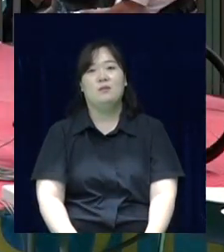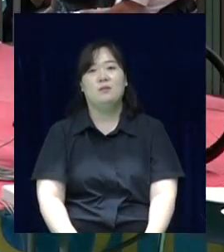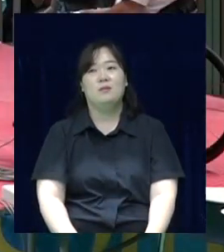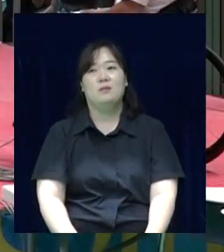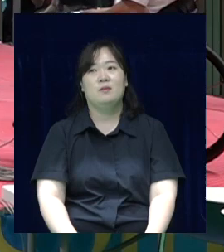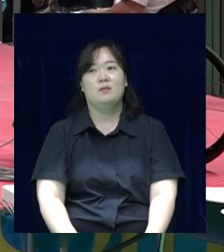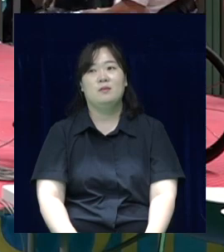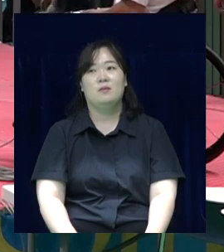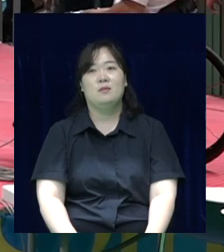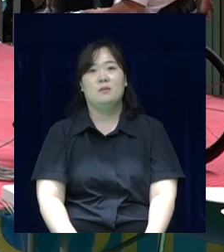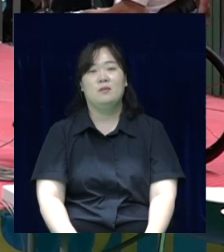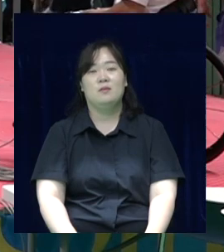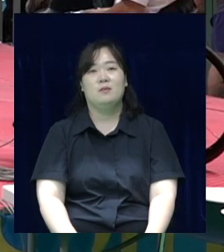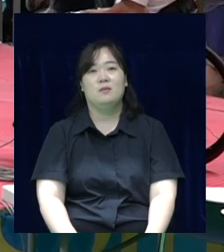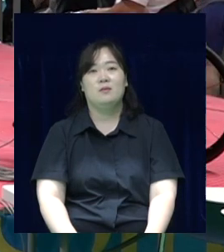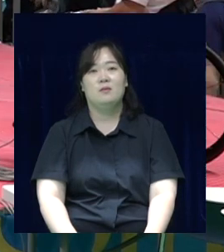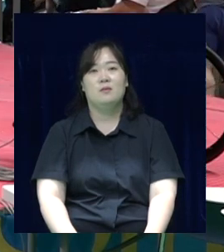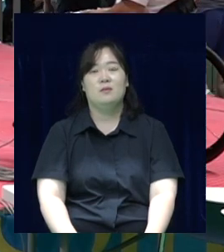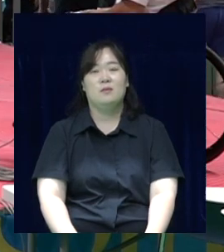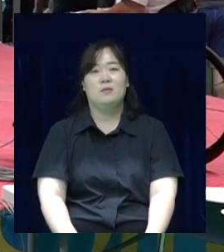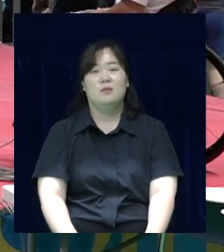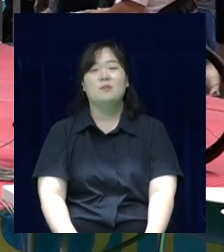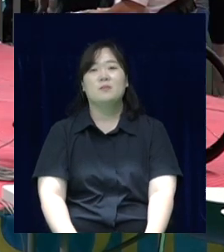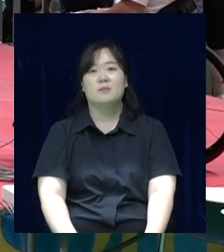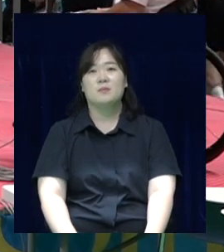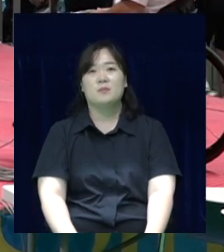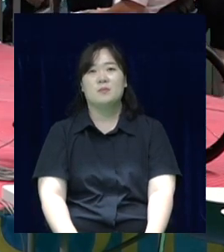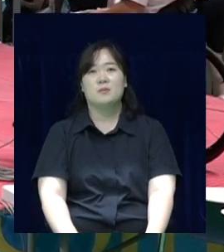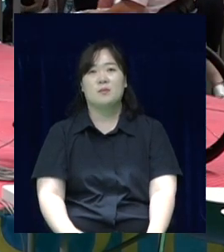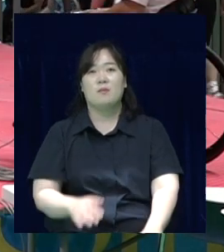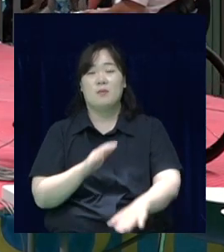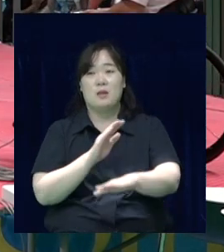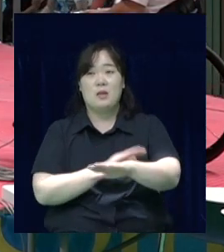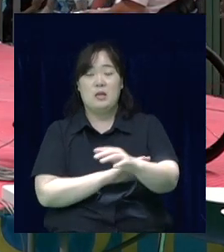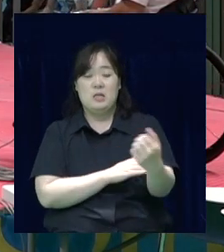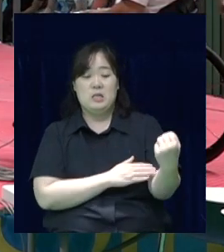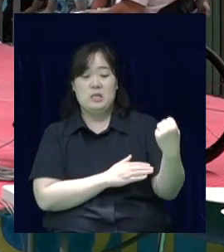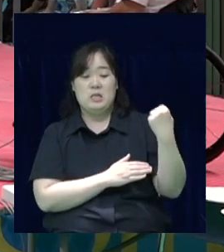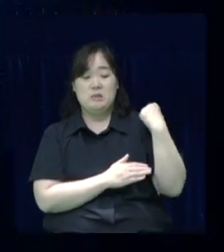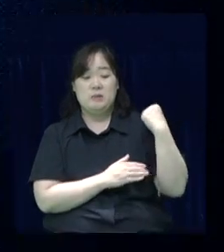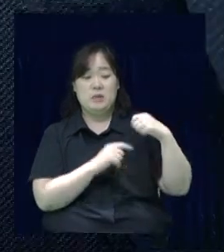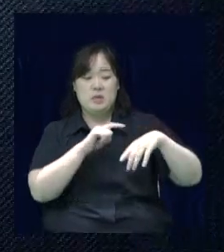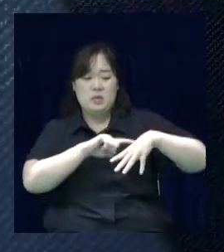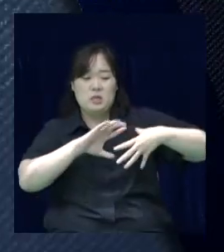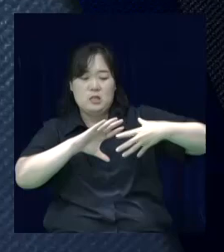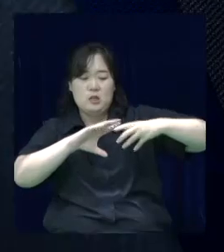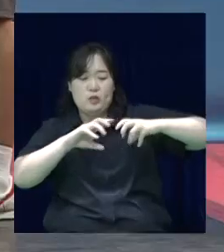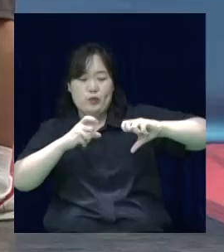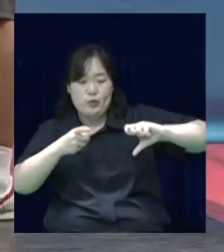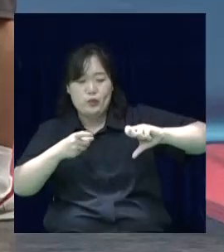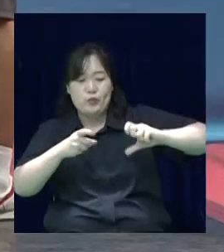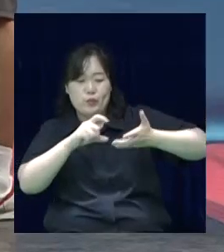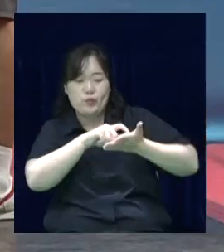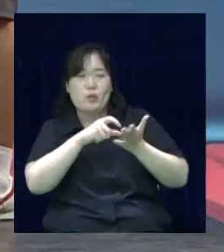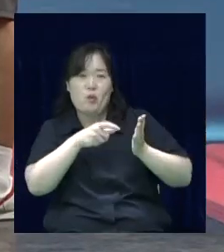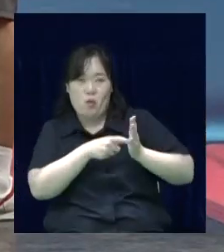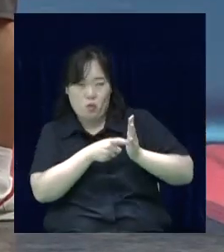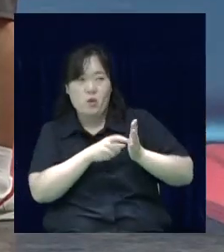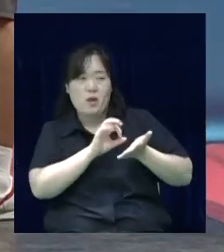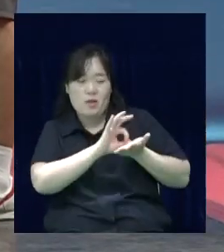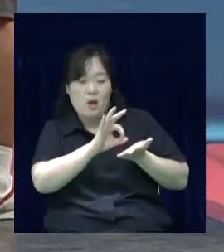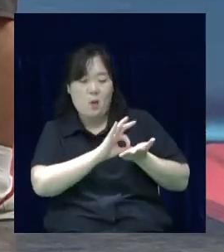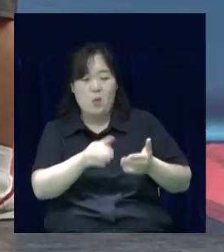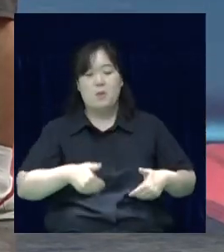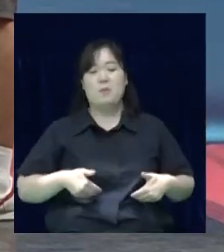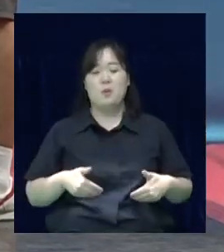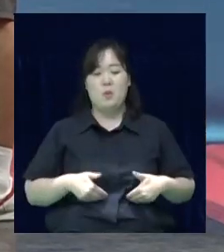이미 뭐 위원님께서도 약간 탄식을 하셨었는데. 네. 이게 그러니까 이제 힘이라고 하는 것은 그 무게 맞는 적정한 힘을 쓰는 게 중요한 것이지 힘이